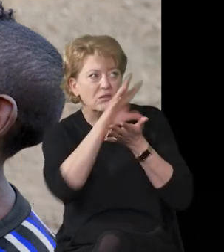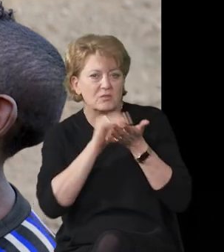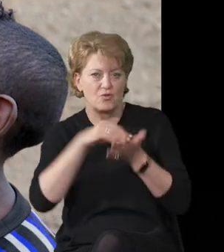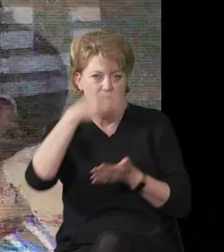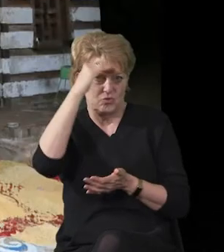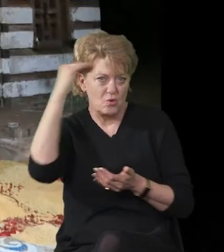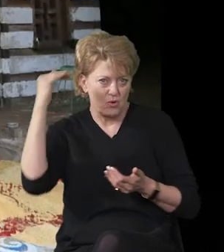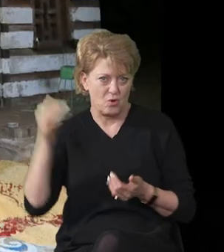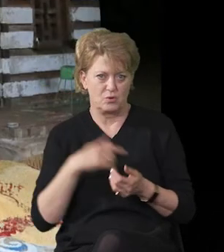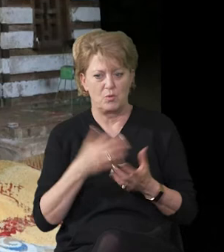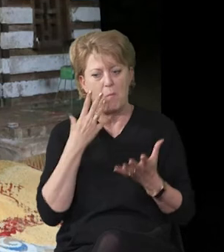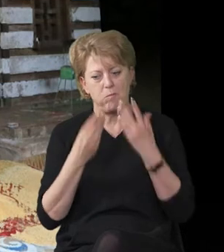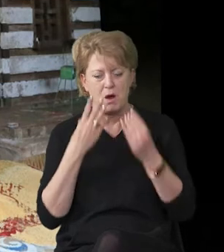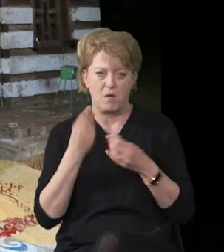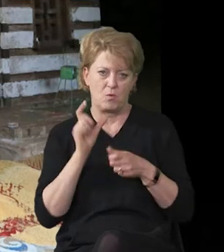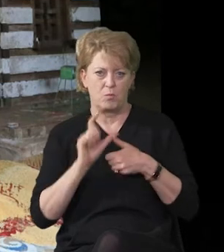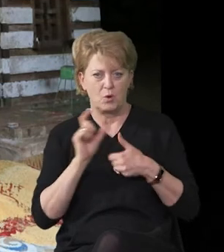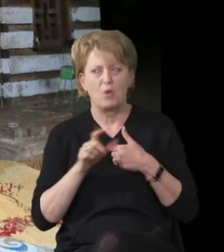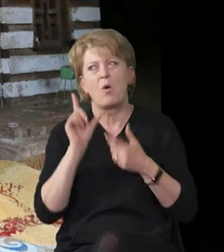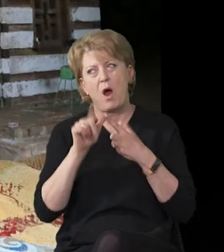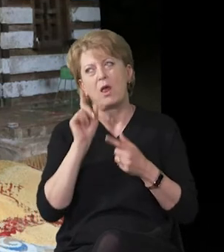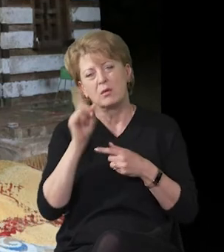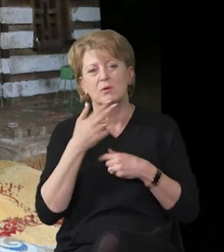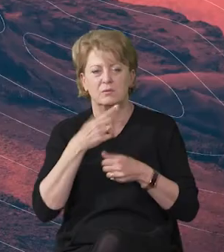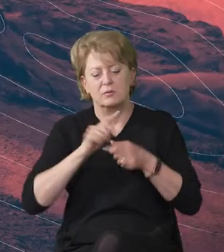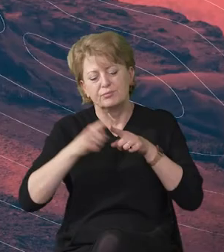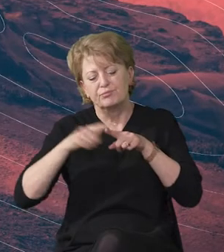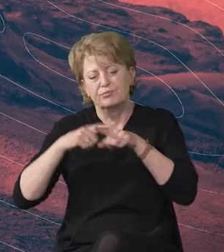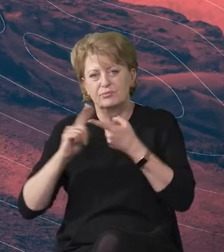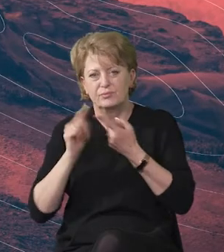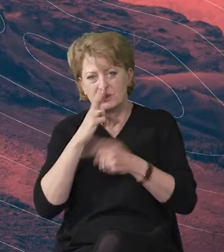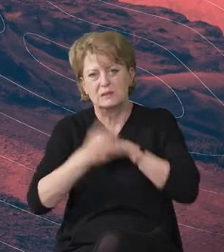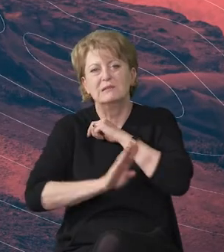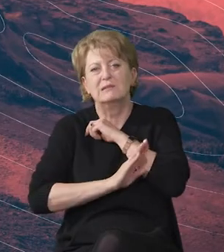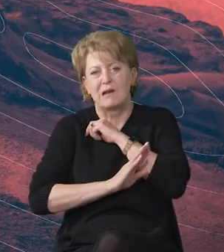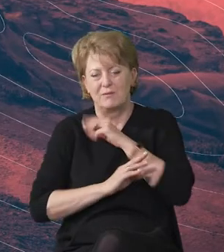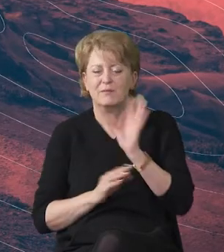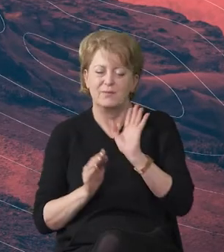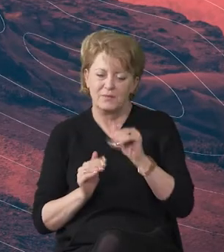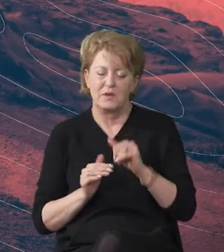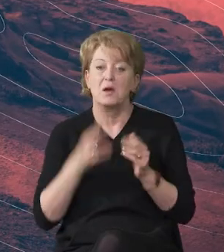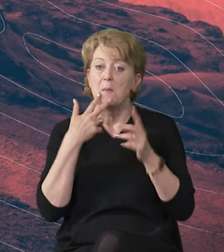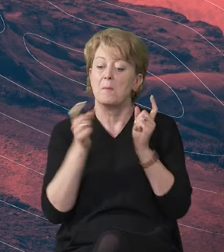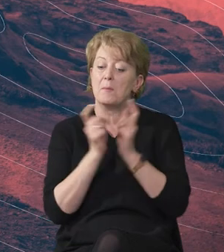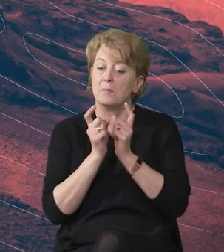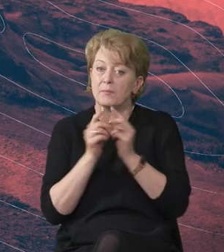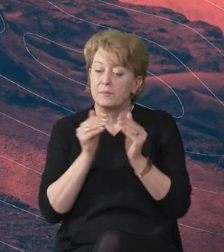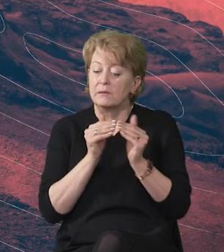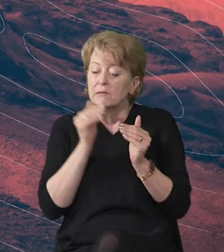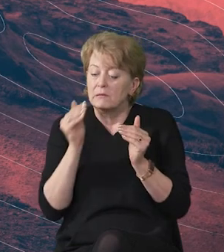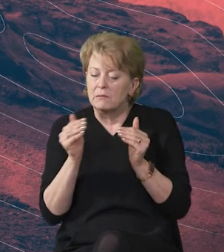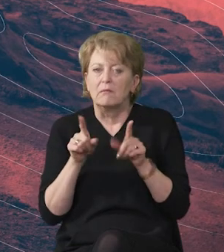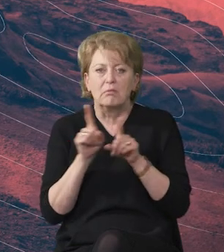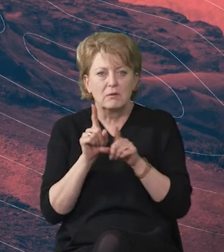dużo bardziej bezpieczną, bo wystruganą z drewna. Niedaleko Lalibeli jest